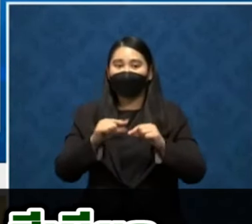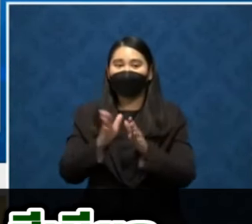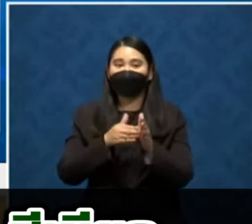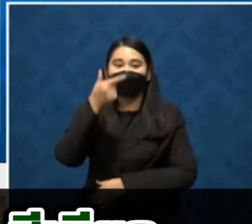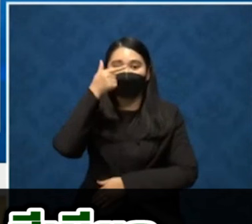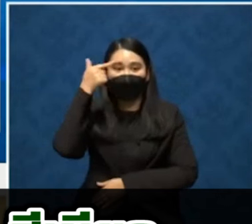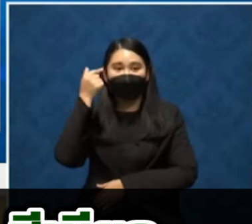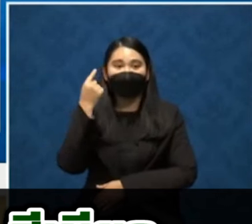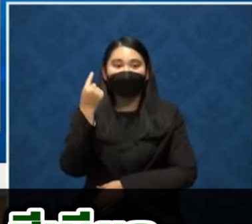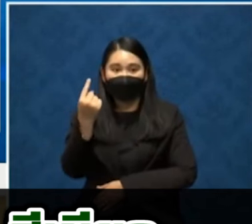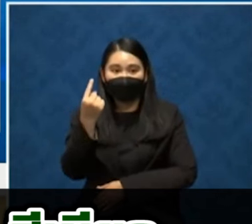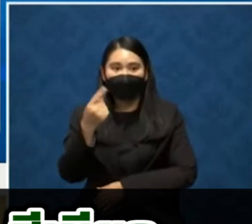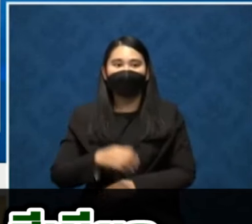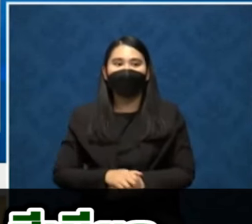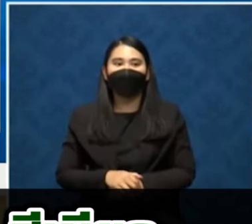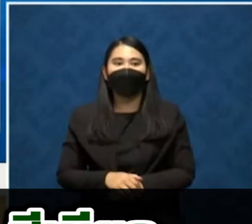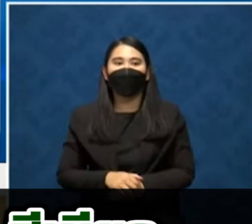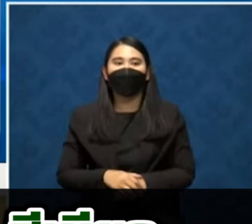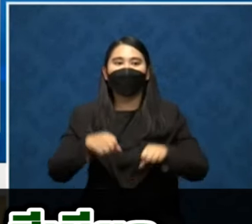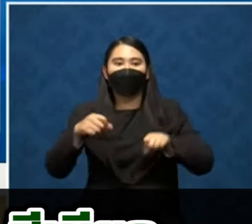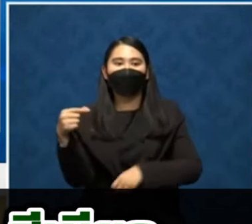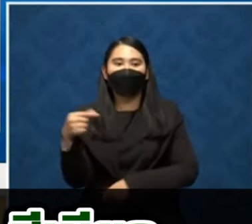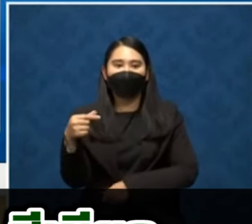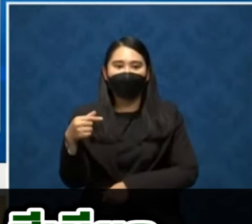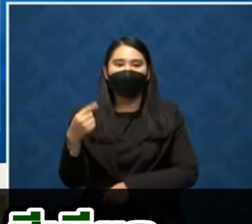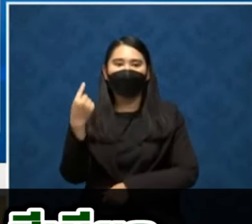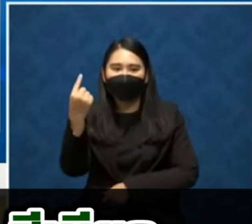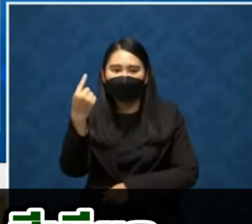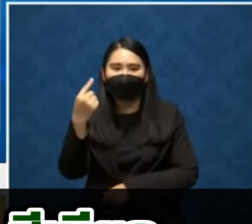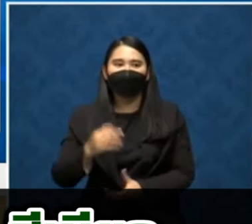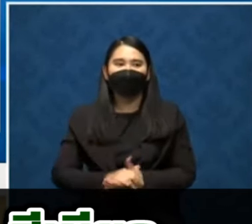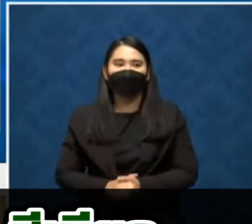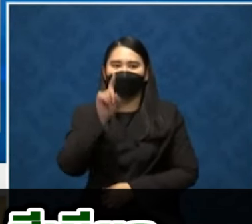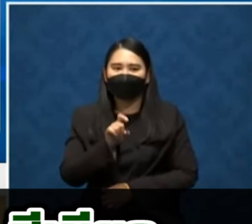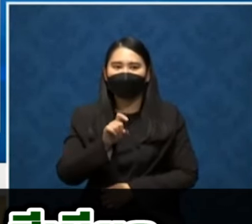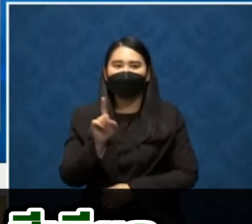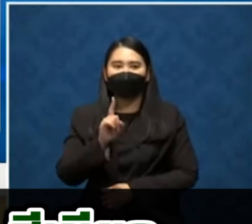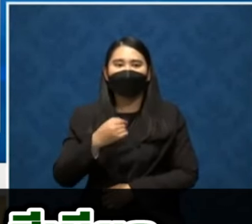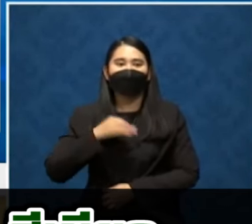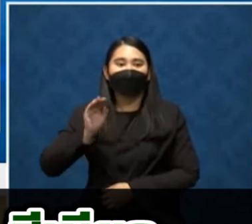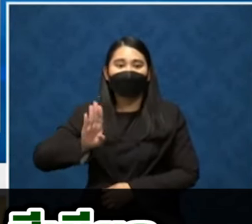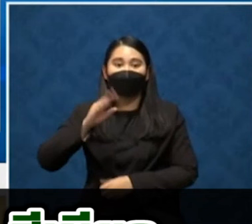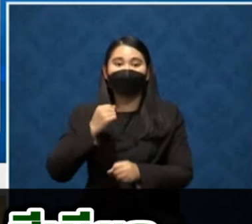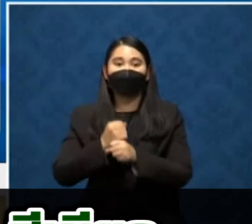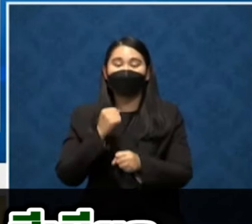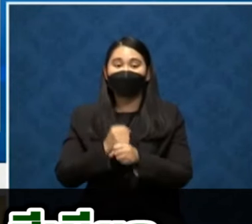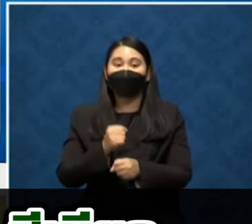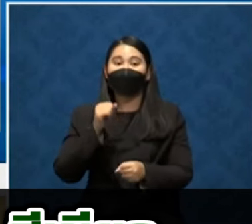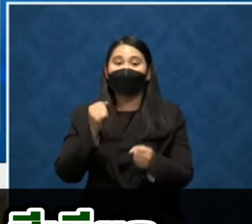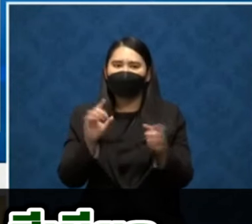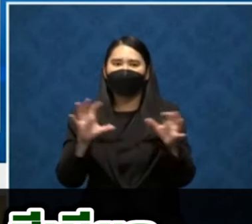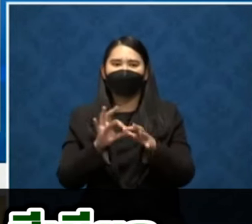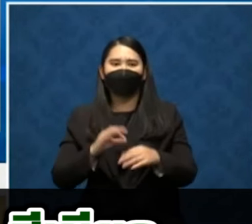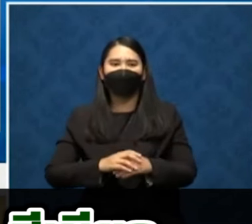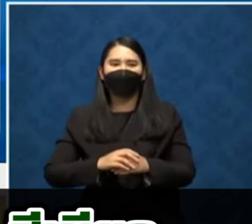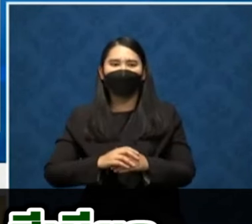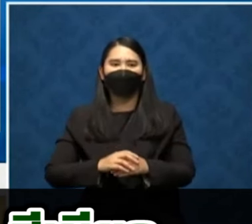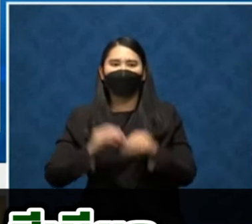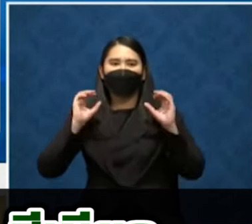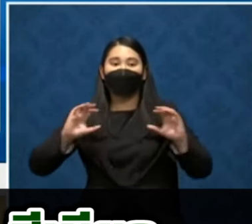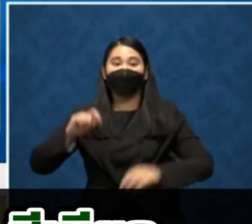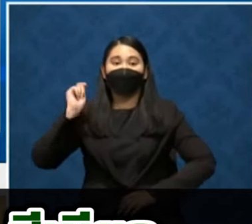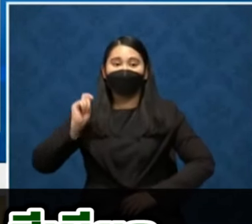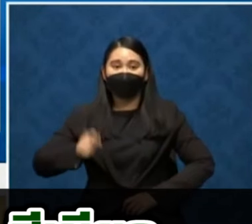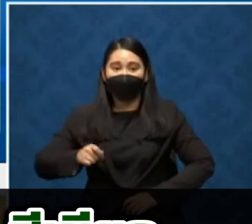ก็รถส่งของแกร็บจอดอยู่1 คันค่ะไม่น่าเชื่อค่ะว่าห้างหุ้นส่วนจำกัดมีอาชีพหลักคือการรับเหมาก่อสร้างประมูลงานรัฐเ